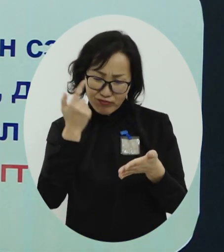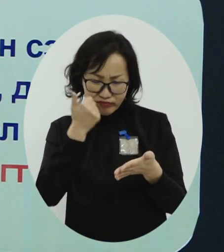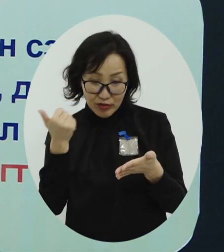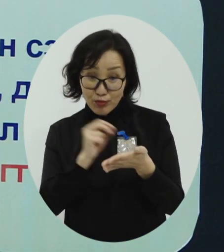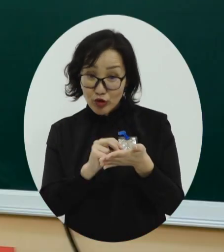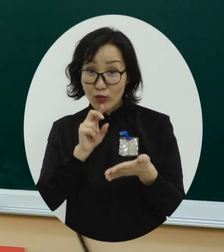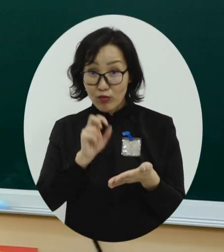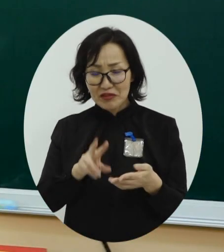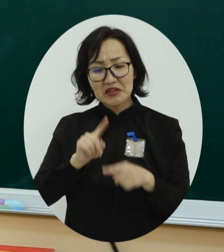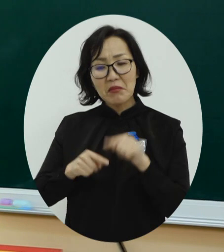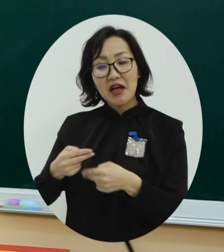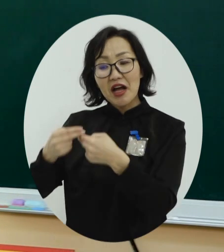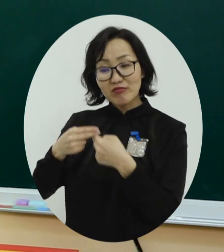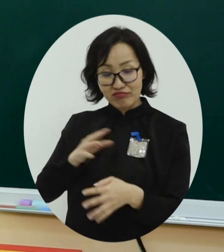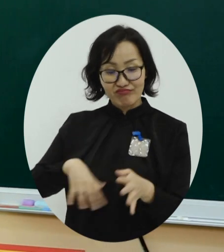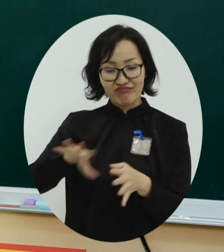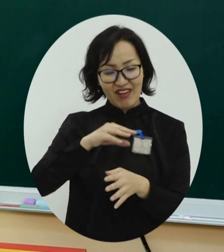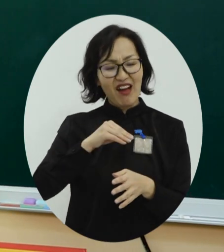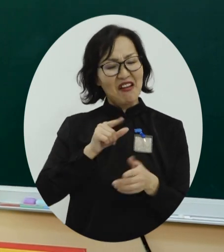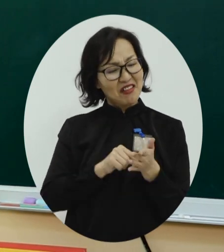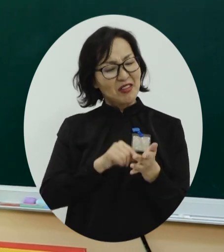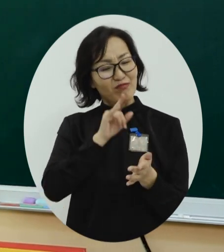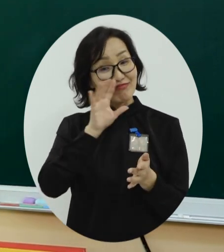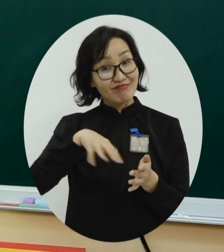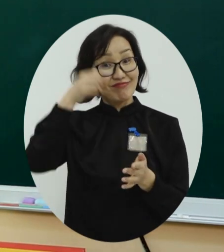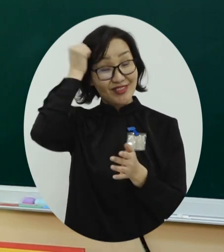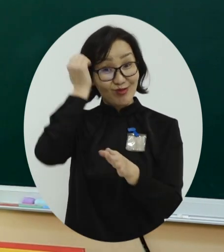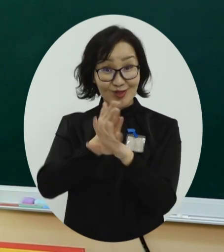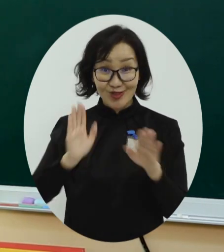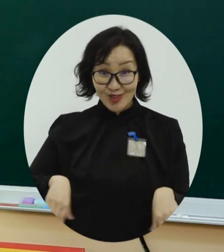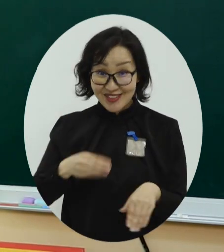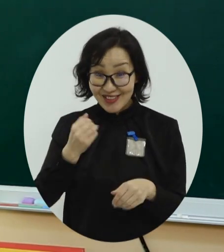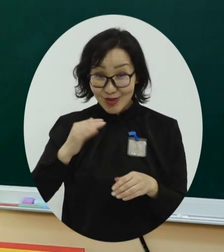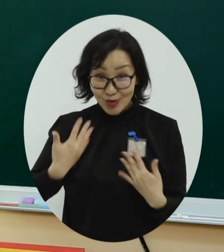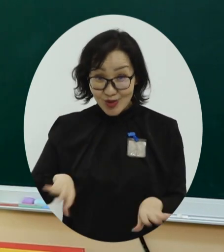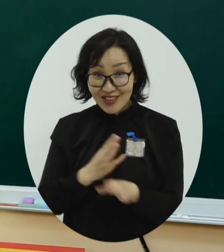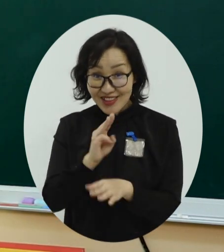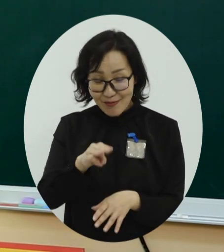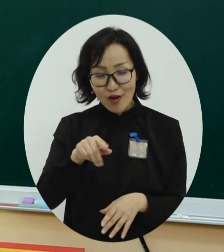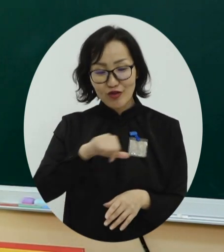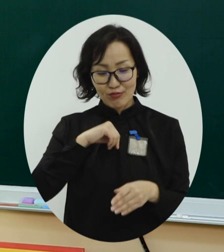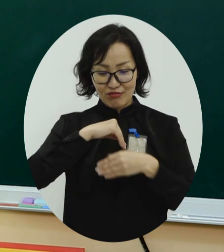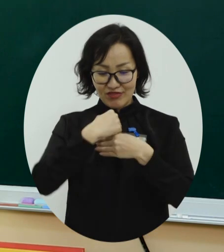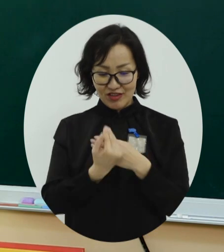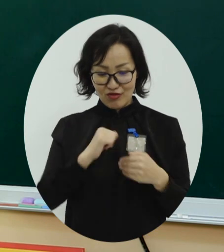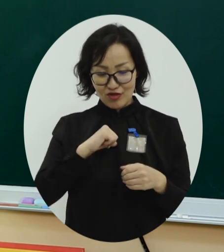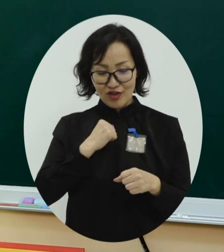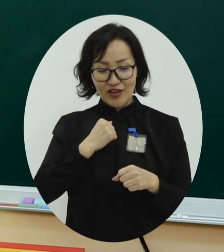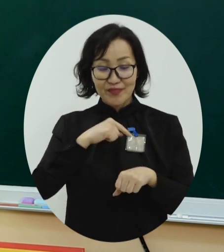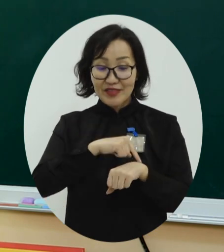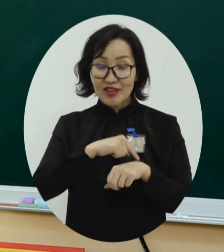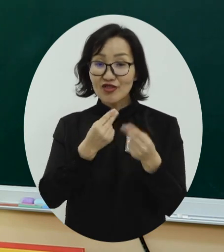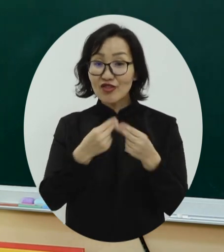тустай вэ гэдгийг өнөөдрийн хичээлээр бүгдээрээ мэдэж авлаа. Тэгвэл та бүхэн хүүхдүүд гэрийн даалгаварт буюу бие даан хөгжих